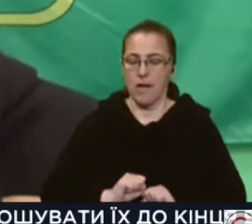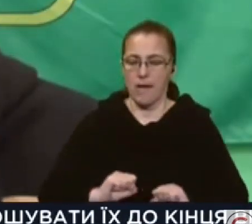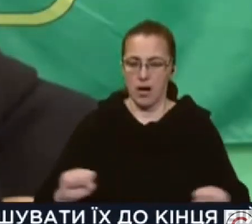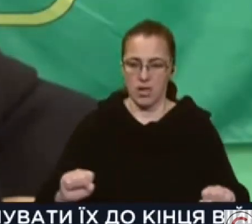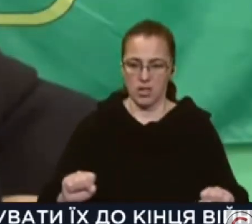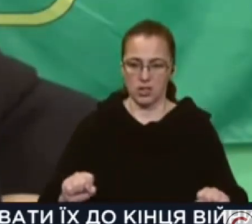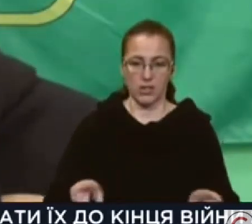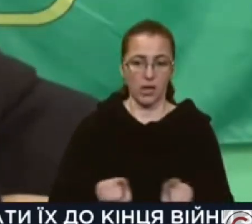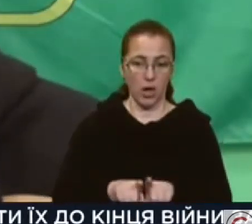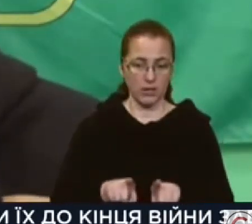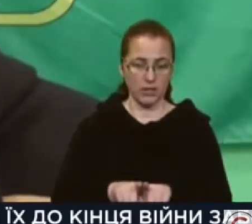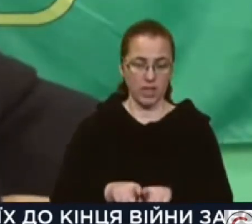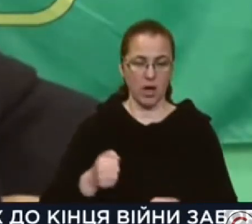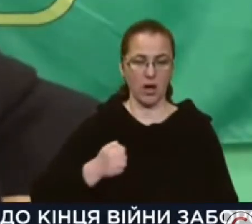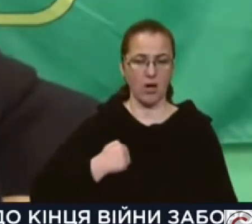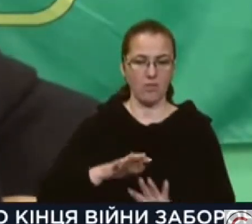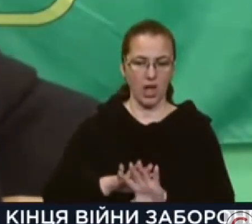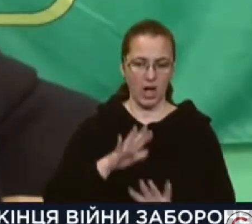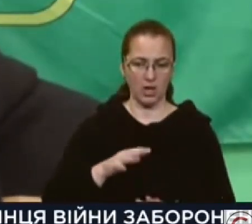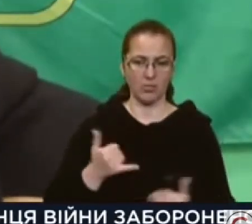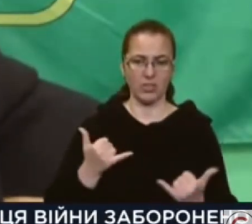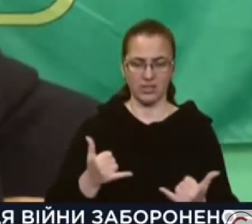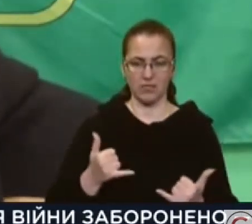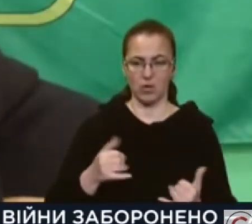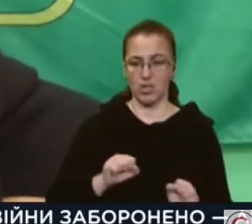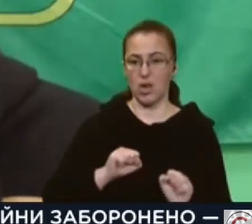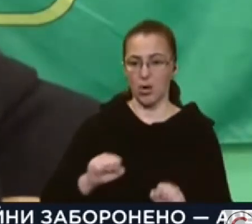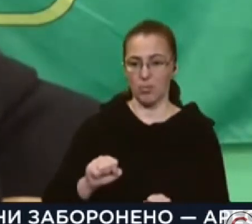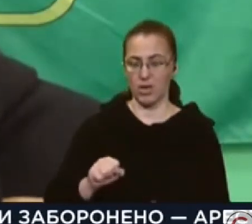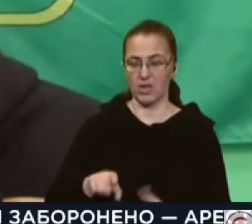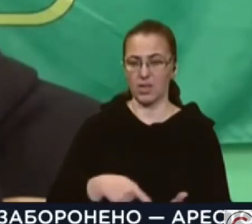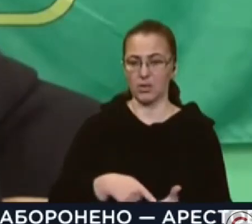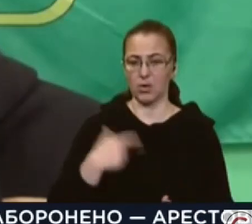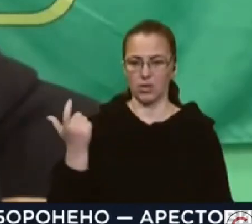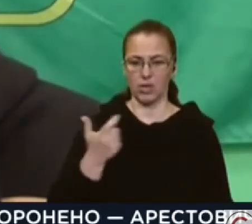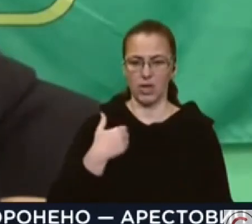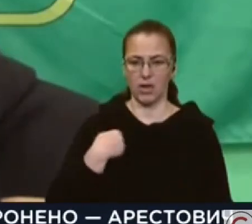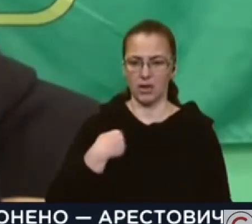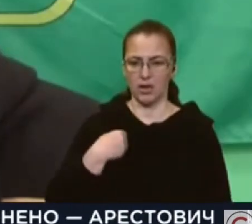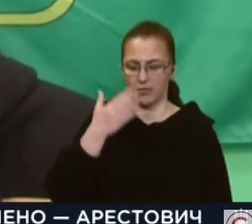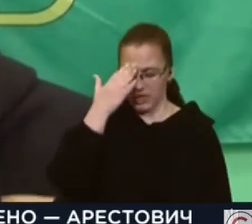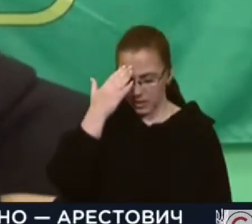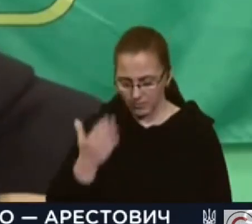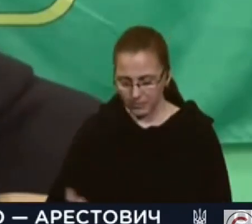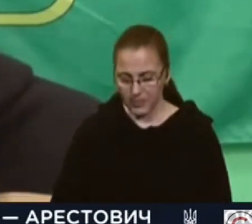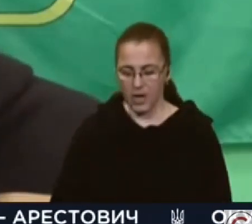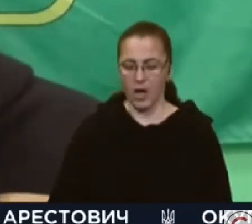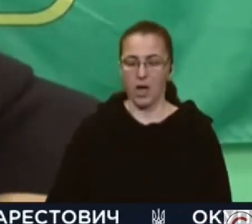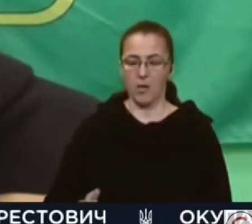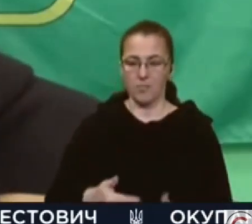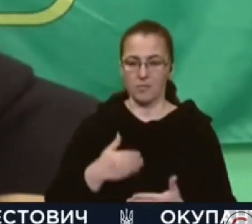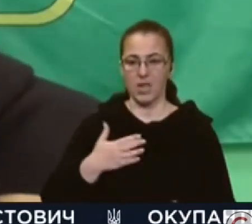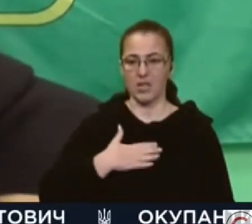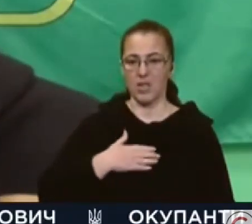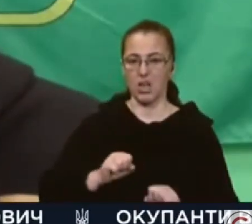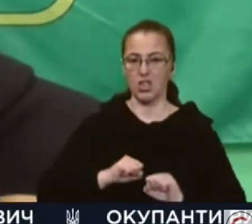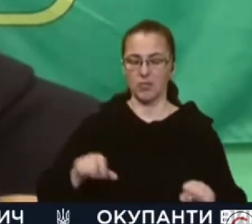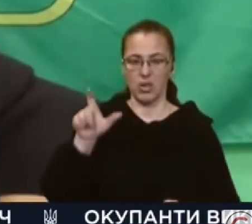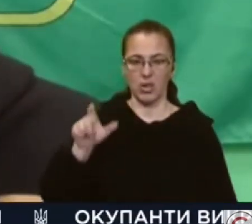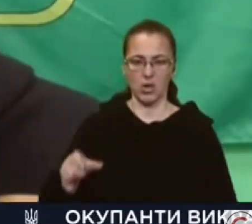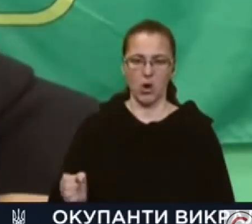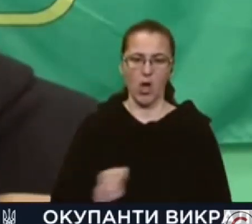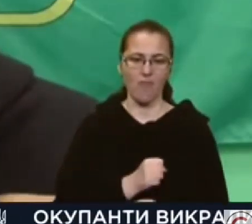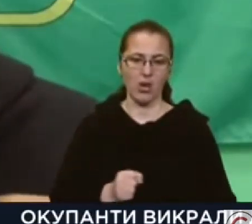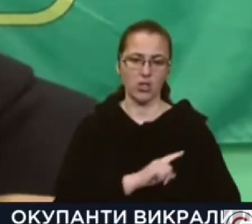героически, так же, как и армия, сегодня обороняет город Харьков. Я преклоняюсь перед нашими героями, вооруженными